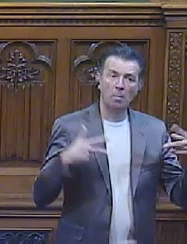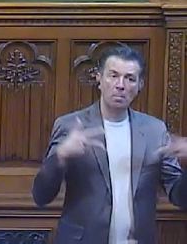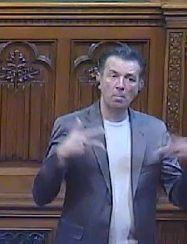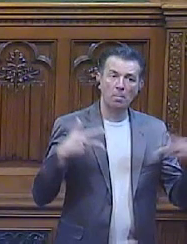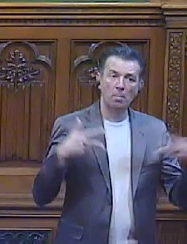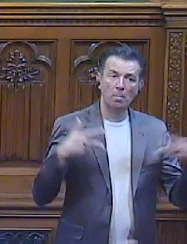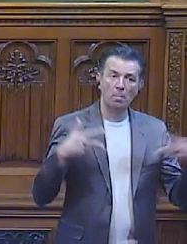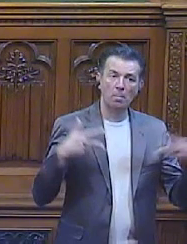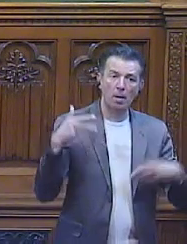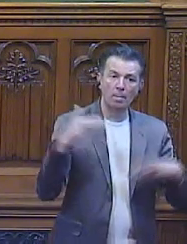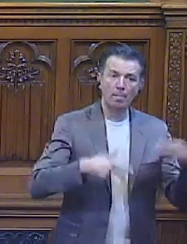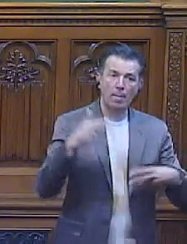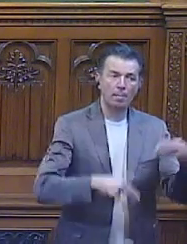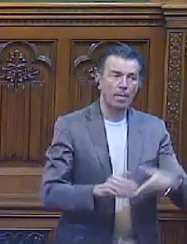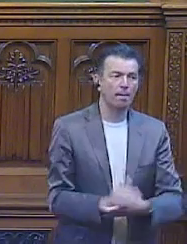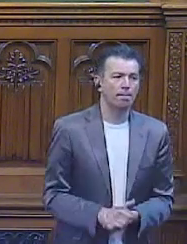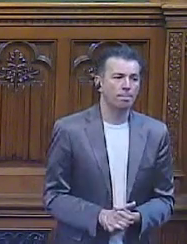Spitalskosten,